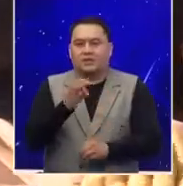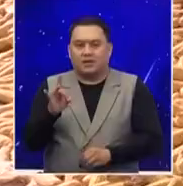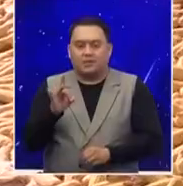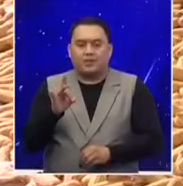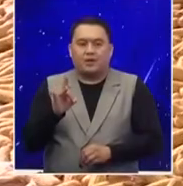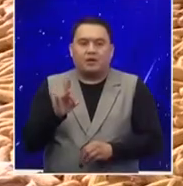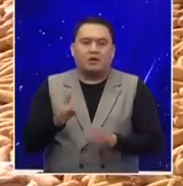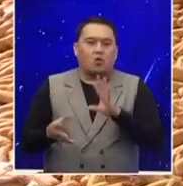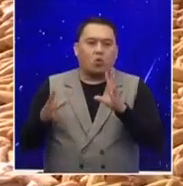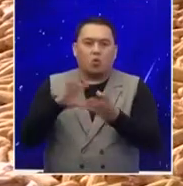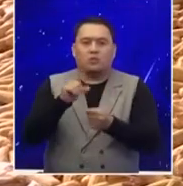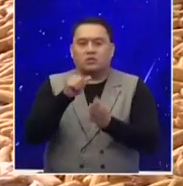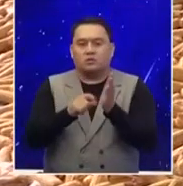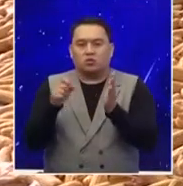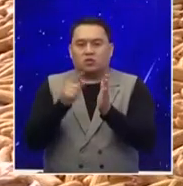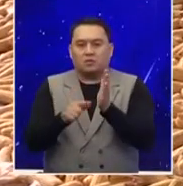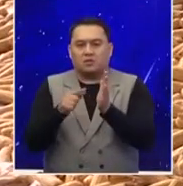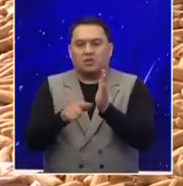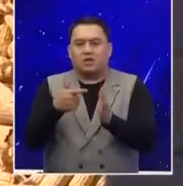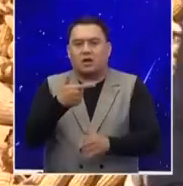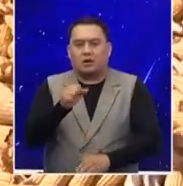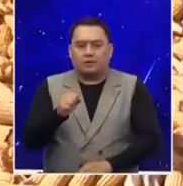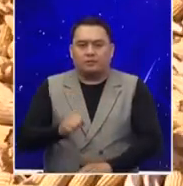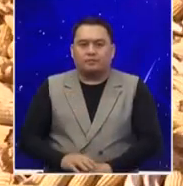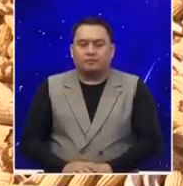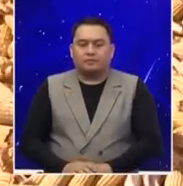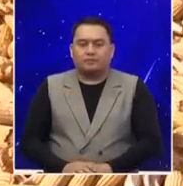сбор составил 770 тонн 70 гектаров.